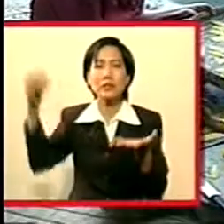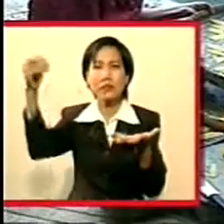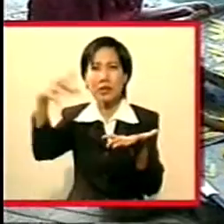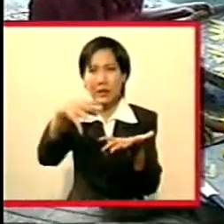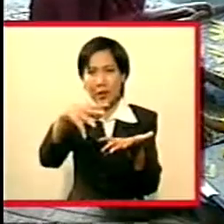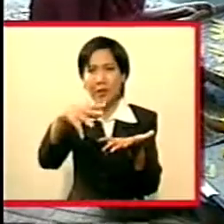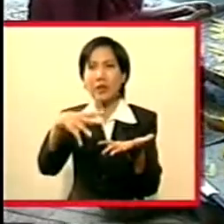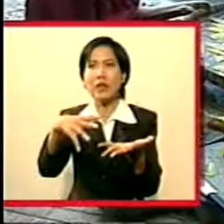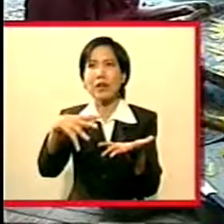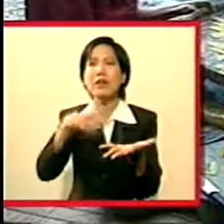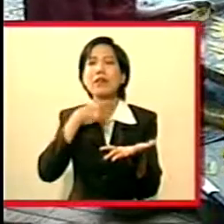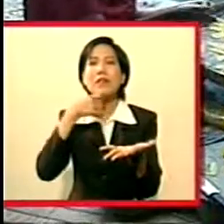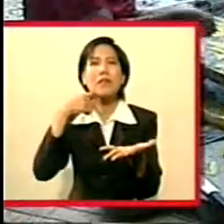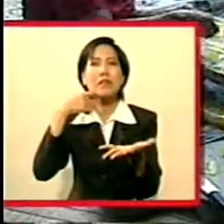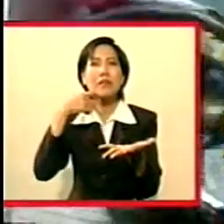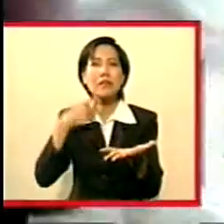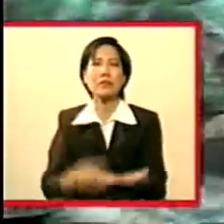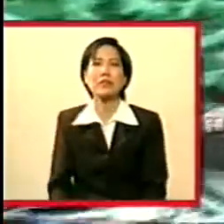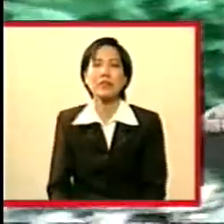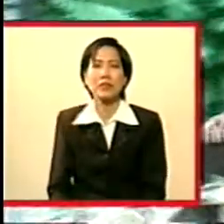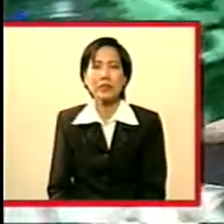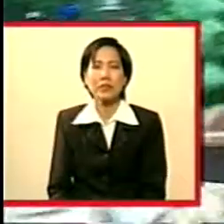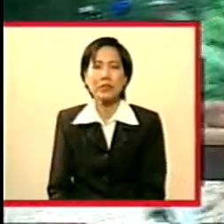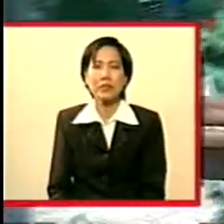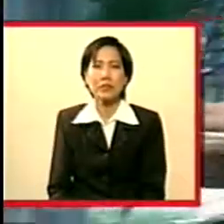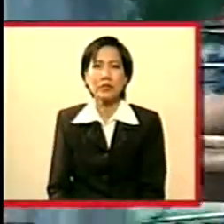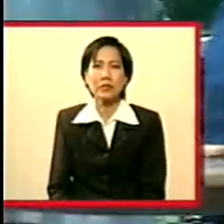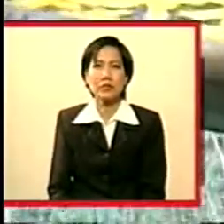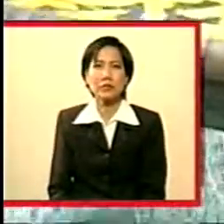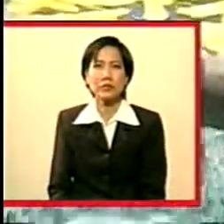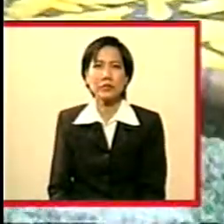ผึ่งที่ตะแกรงตากให้แห้งสนิท